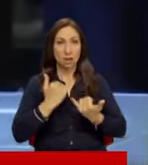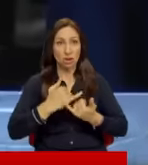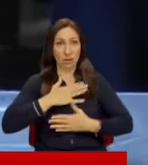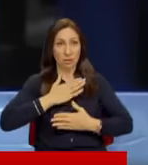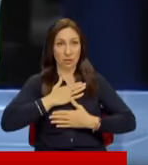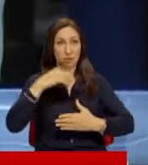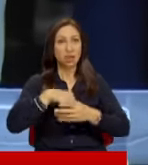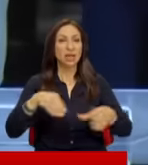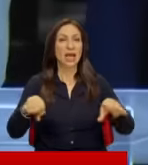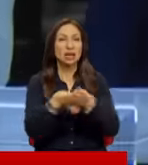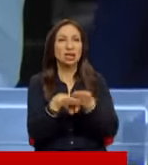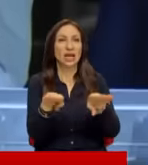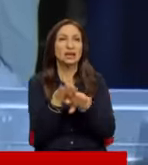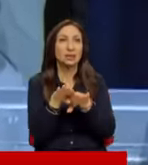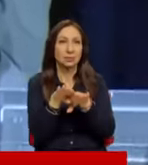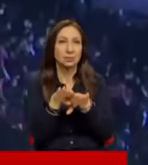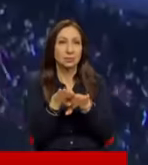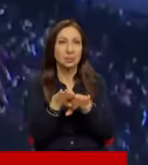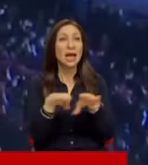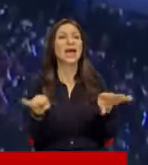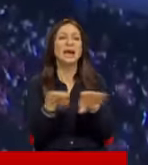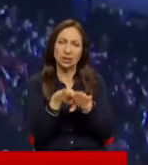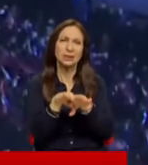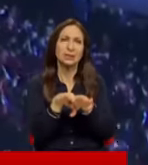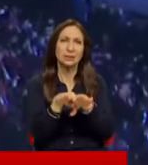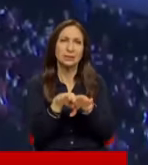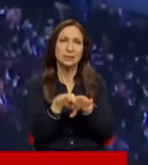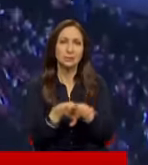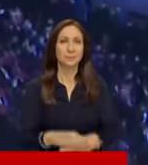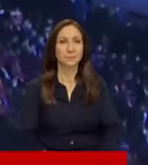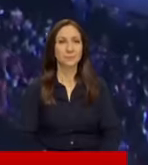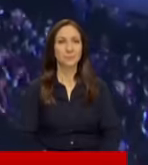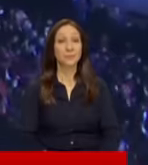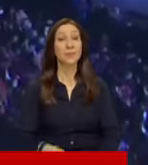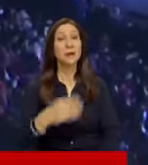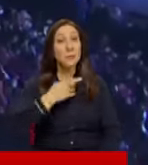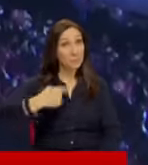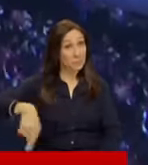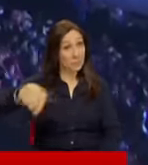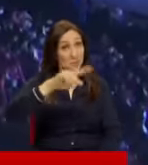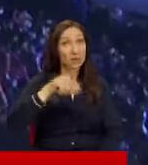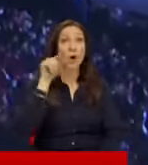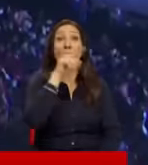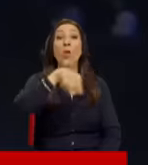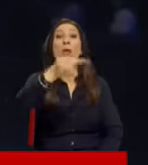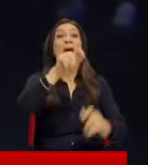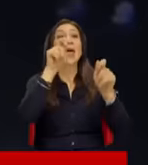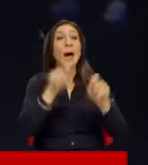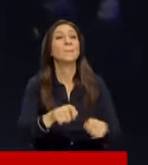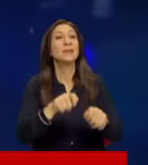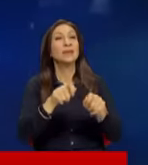için eşittir, eşit. Eşittir. Biz onların